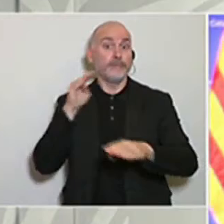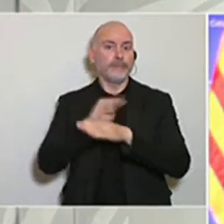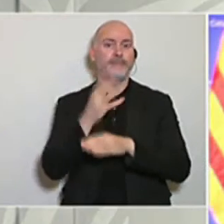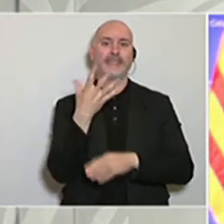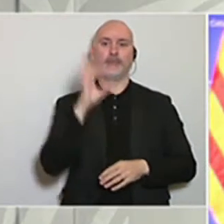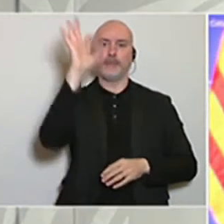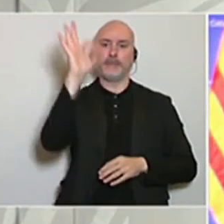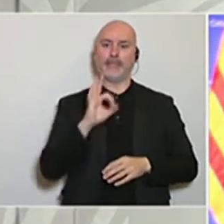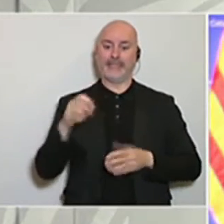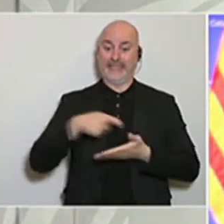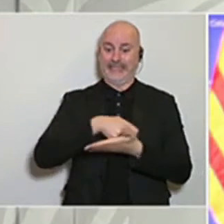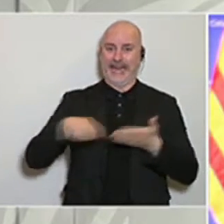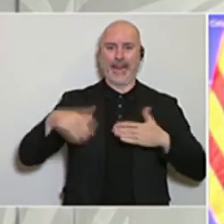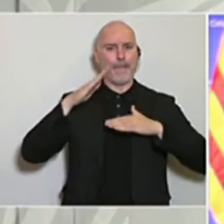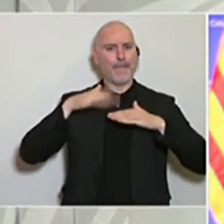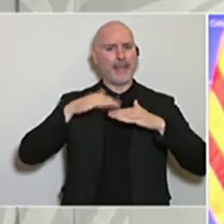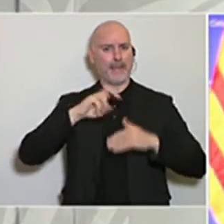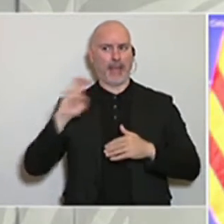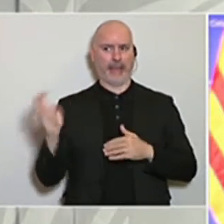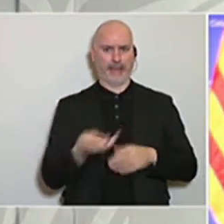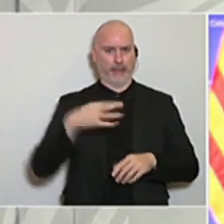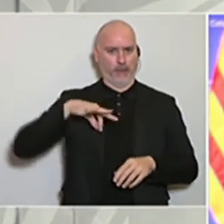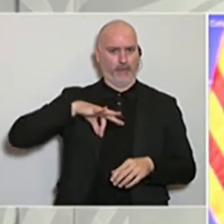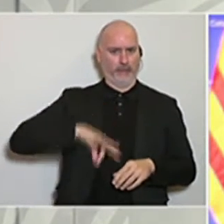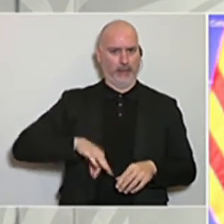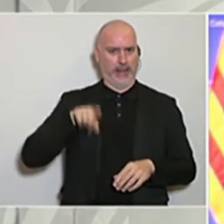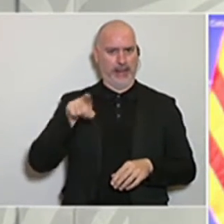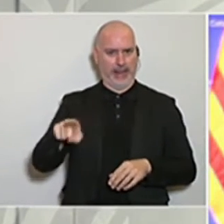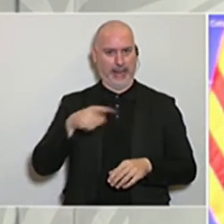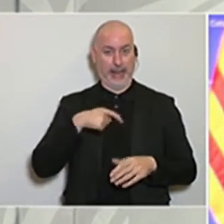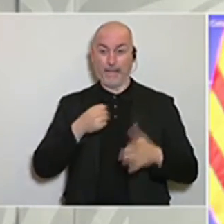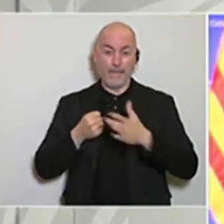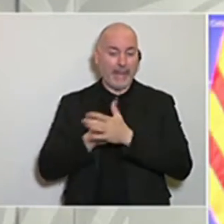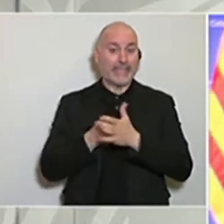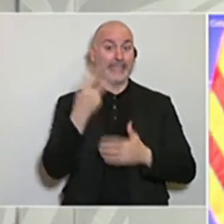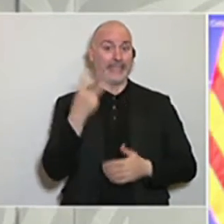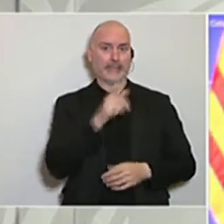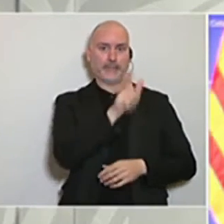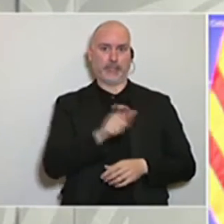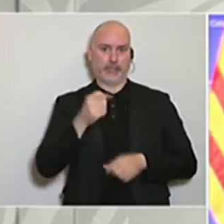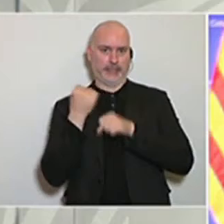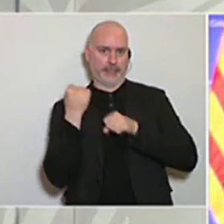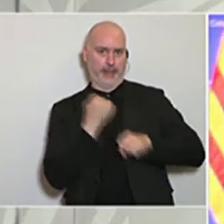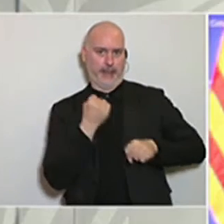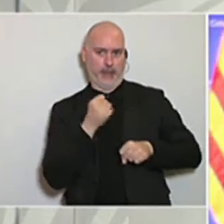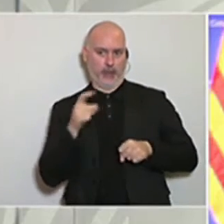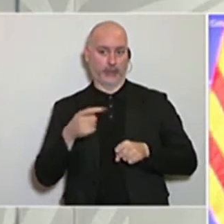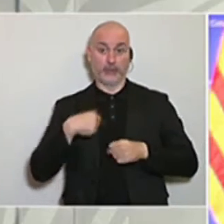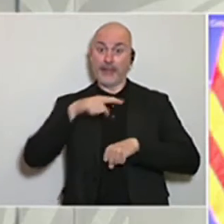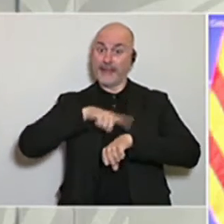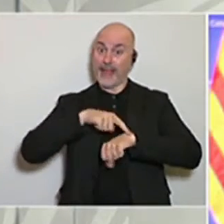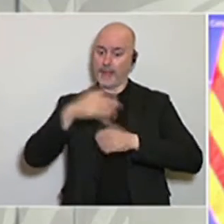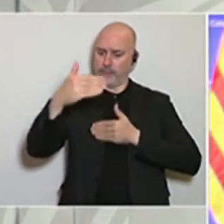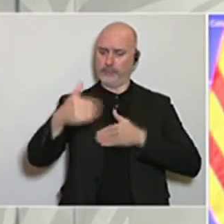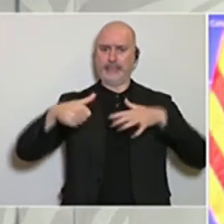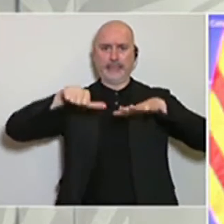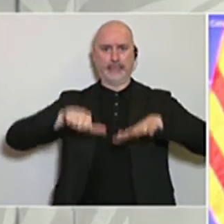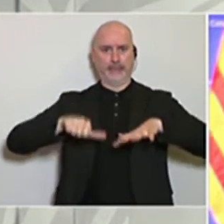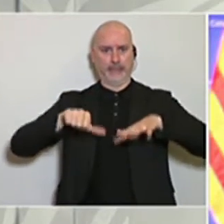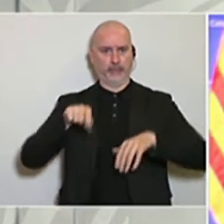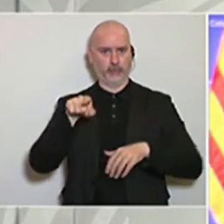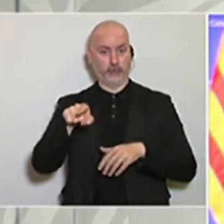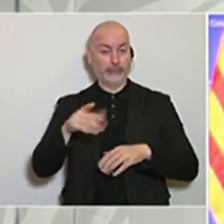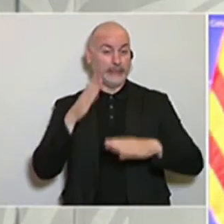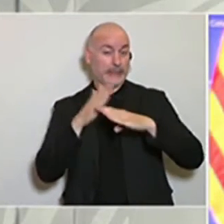del salari mínim interprofessional per a un màxim de 3 persones treballadores i durant 6 mesos, sempre que es mantingui